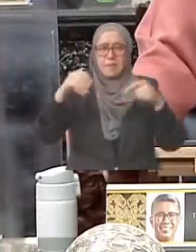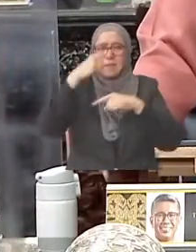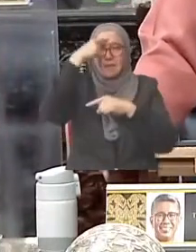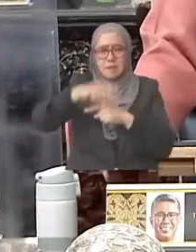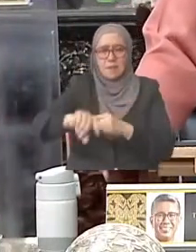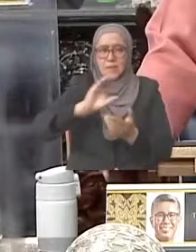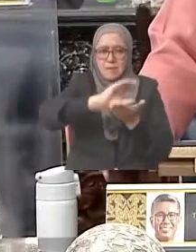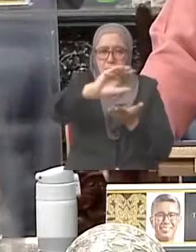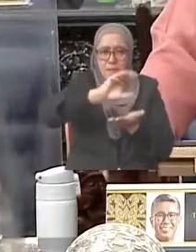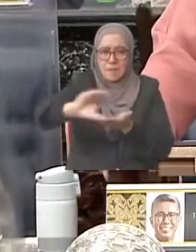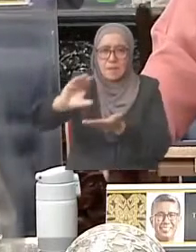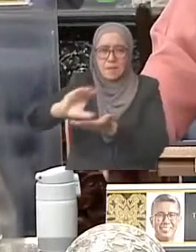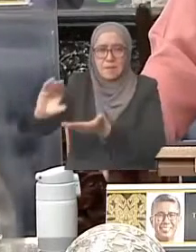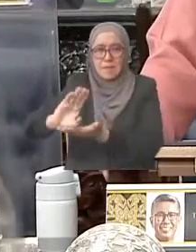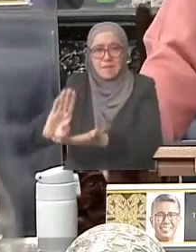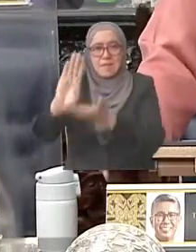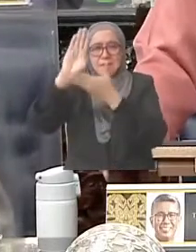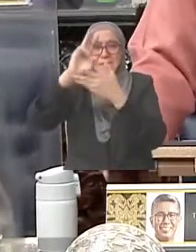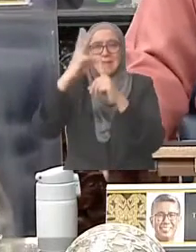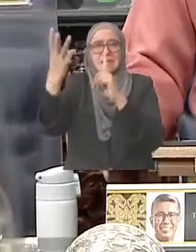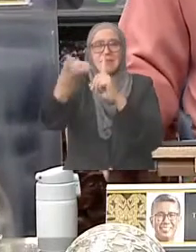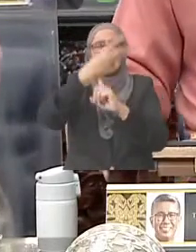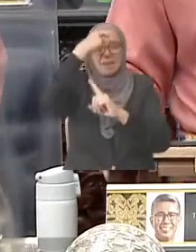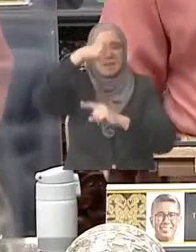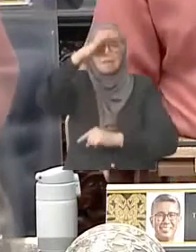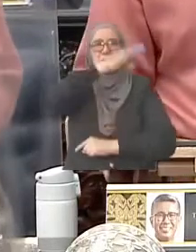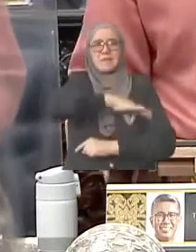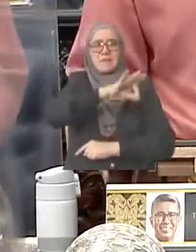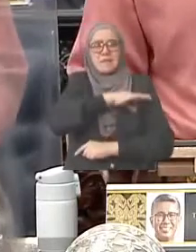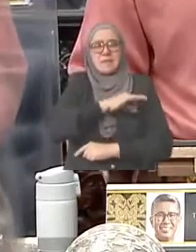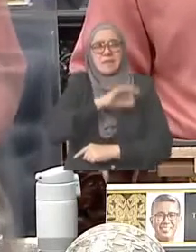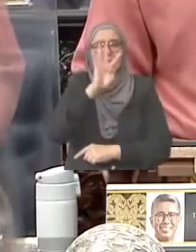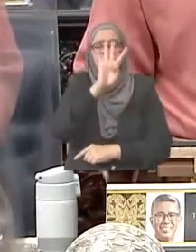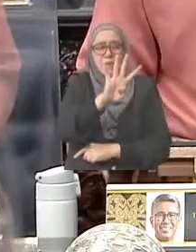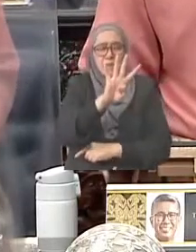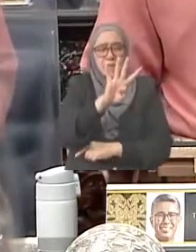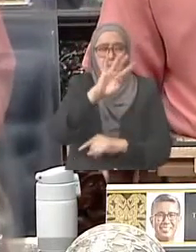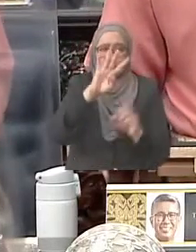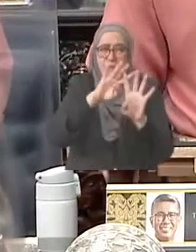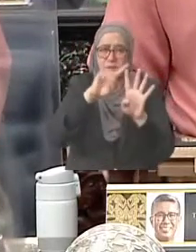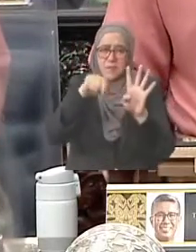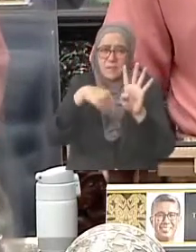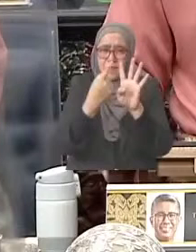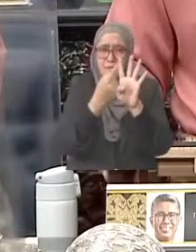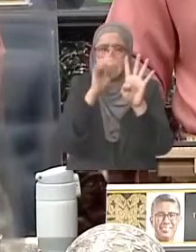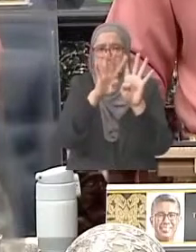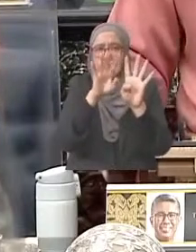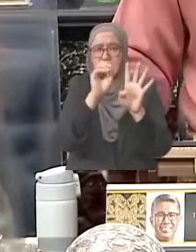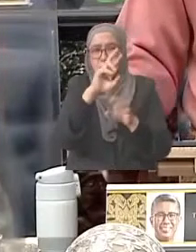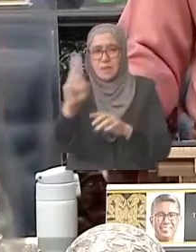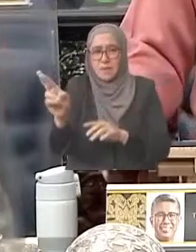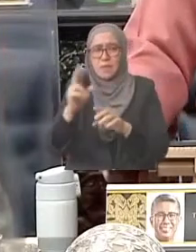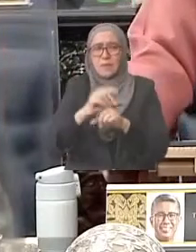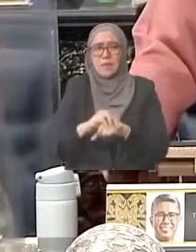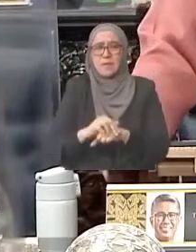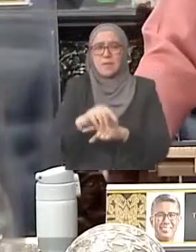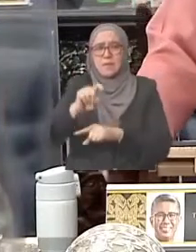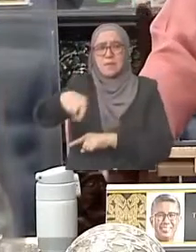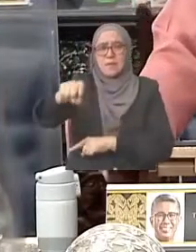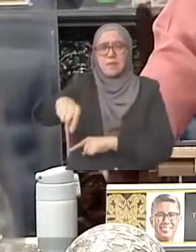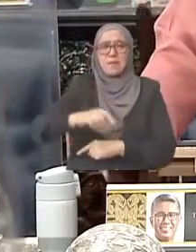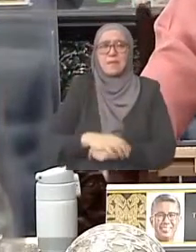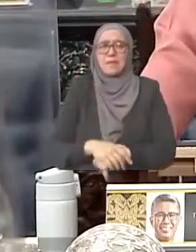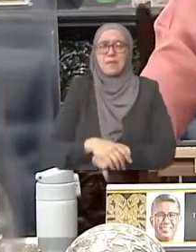kebajikan untuk manfaat lebih Pak ratus Rp40.000 isi rumah memerlukan Hai jatuh jadi